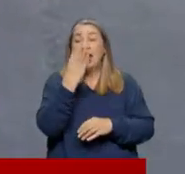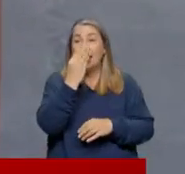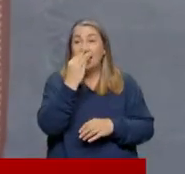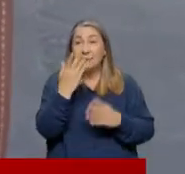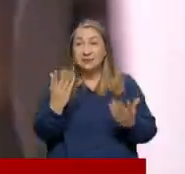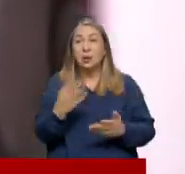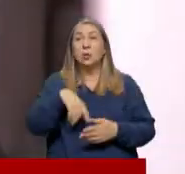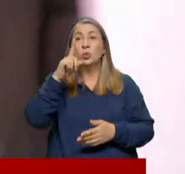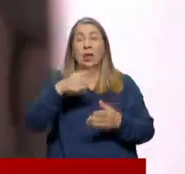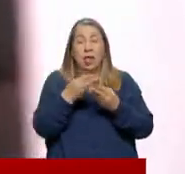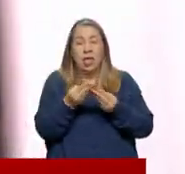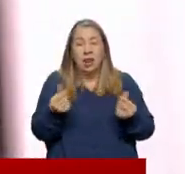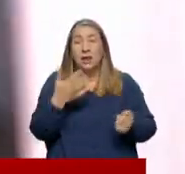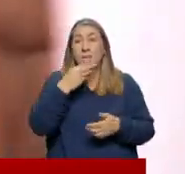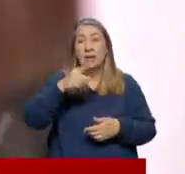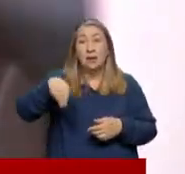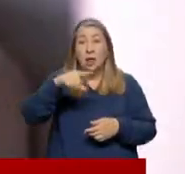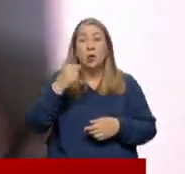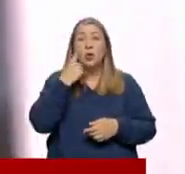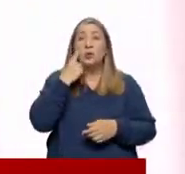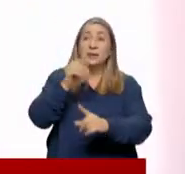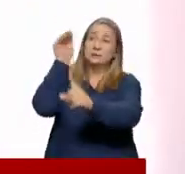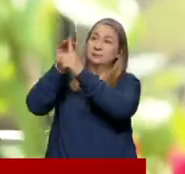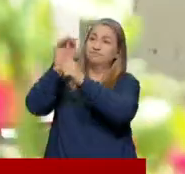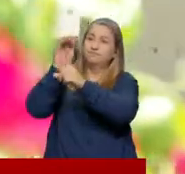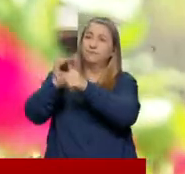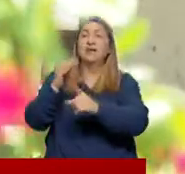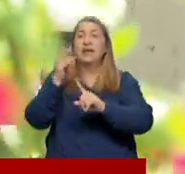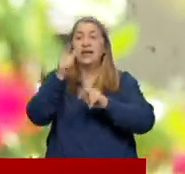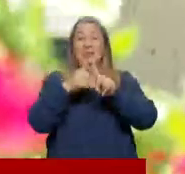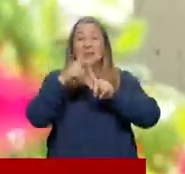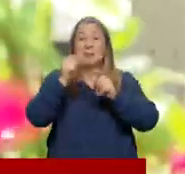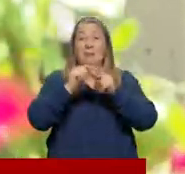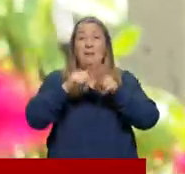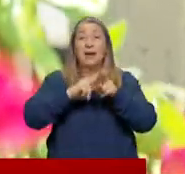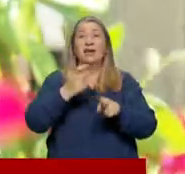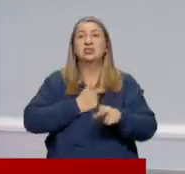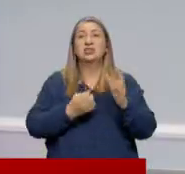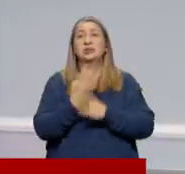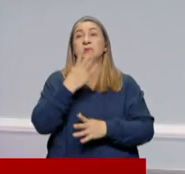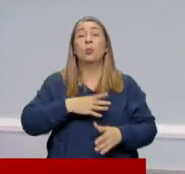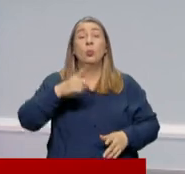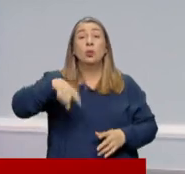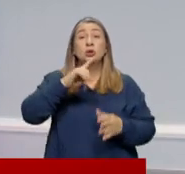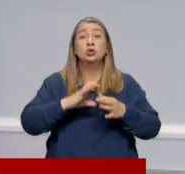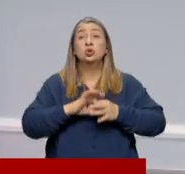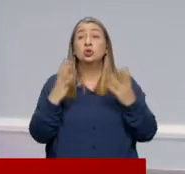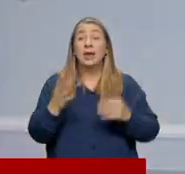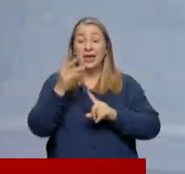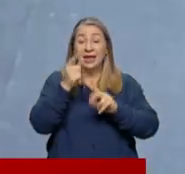ikramiyesi de Günden güne eriyen emekliler hükümete seslenerek intibak yasasının çıkmasını istiyor